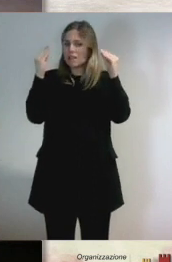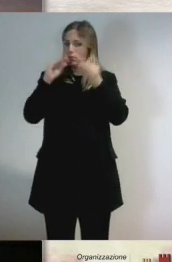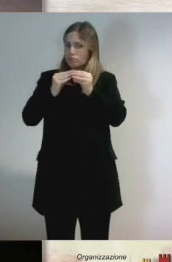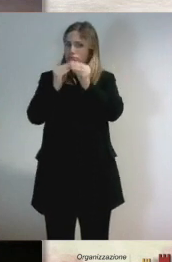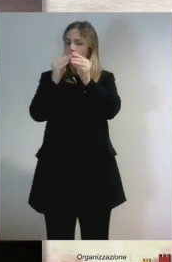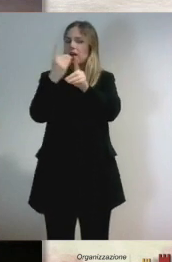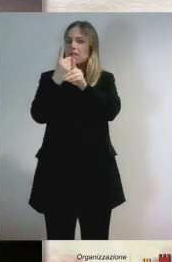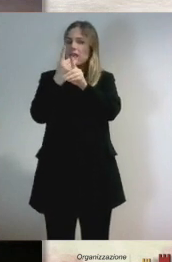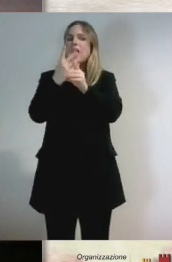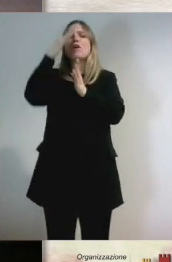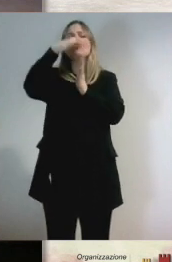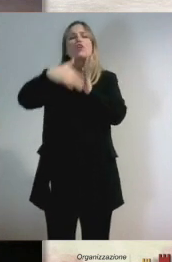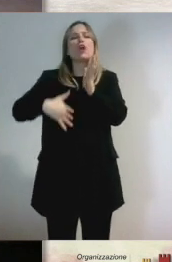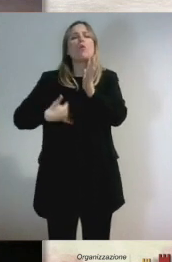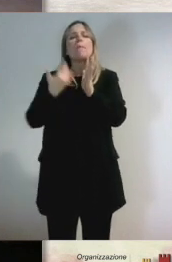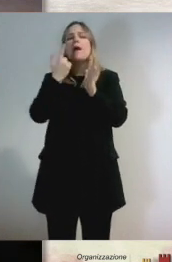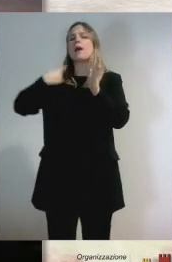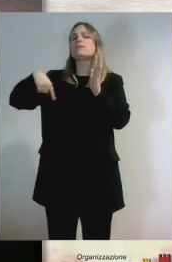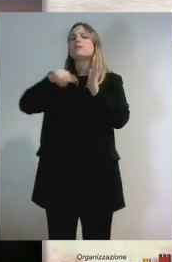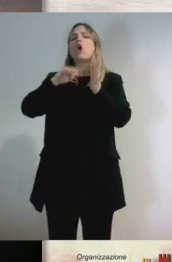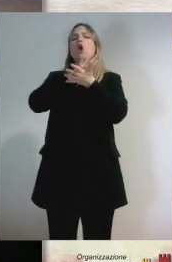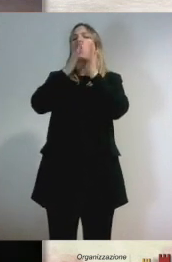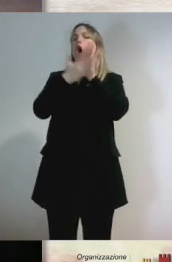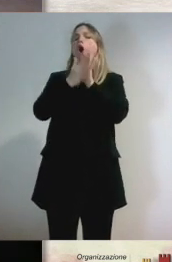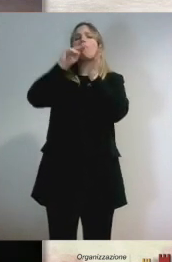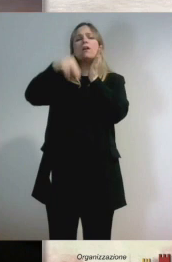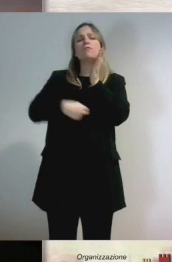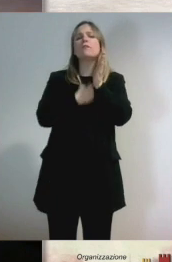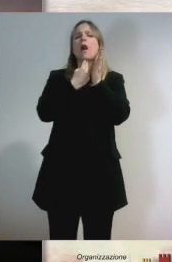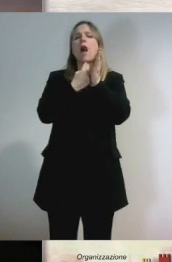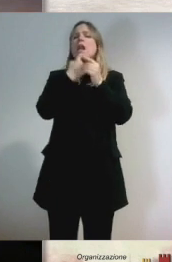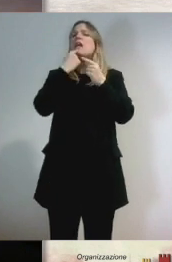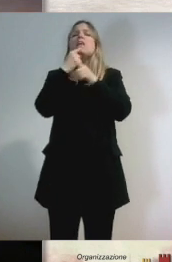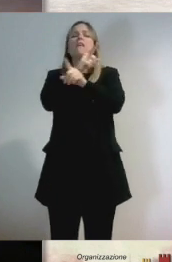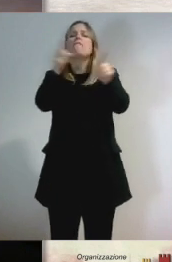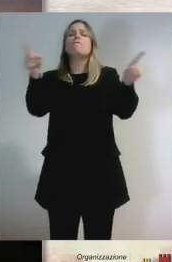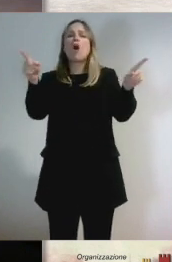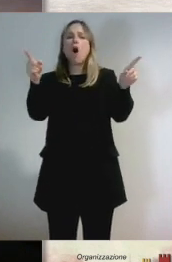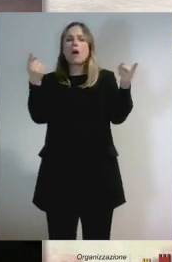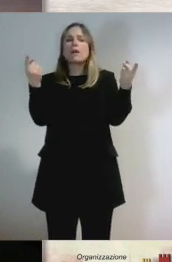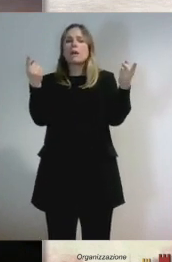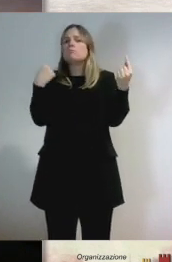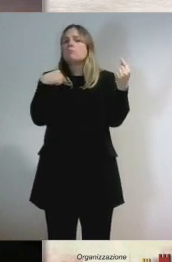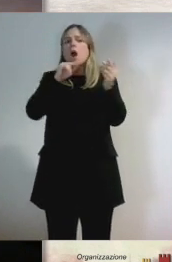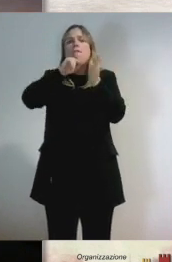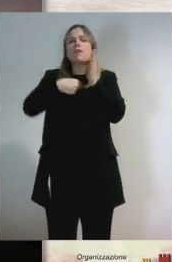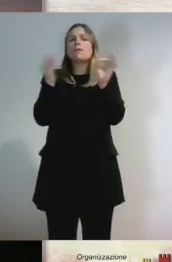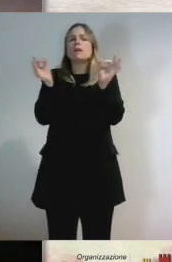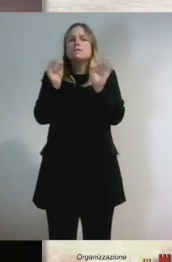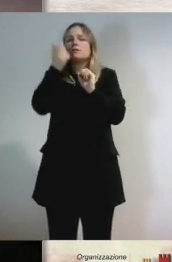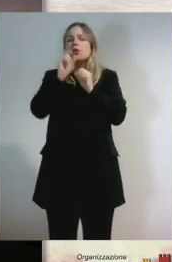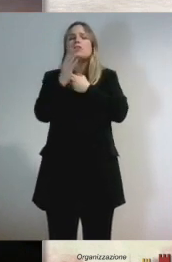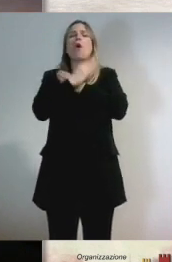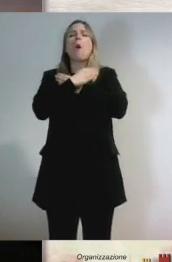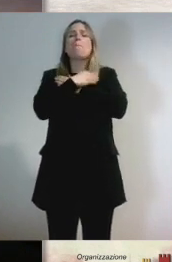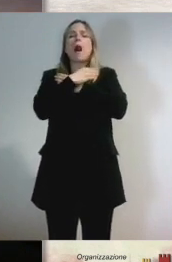farci firmare una convenzione con 28 Quanti di voi non l'hanno firmata per paura perché a maggio dovremmo indicare la ditta che ha vinto